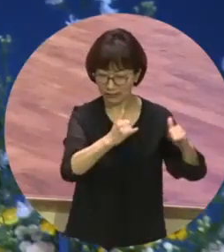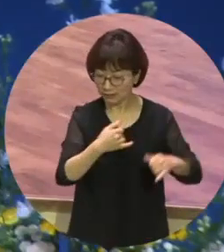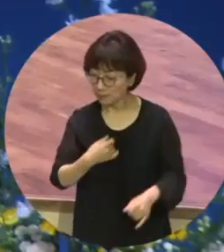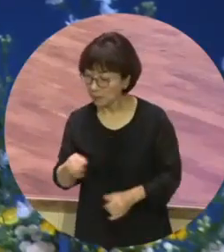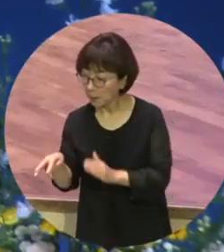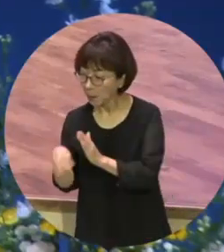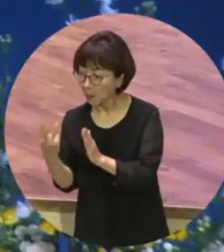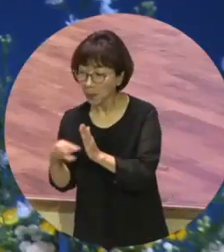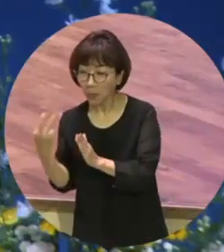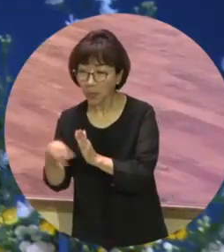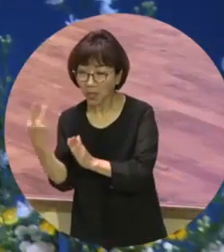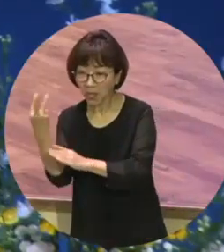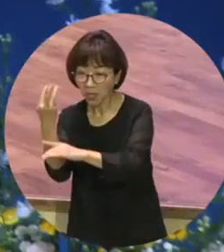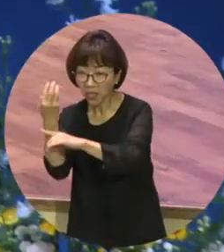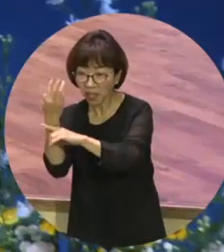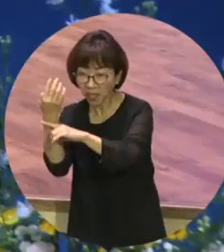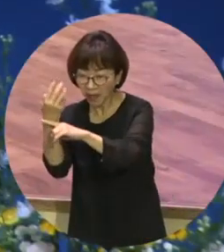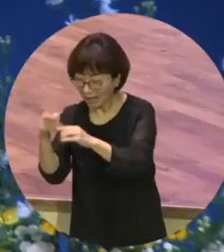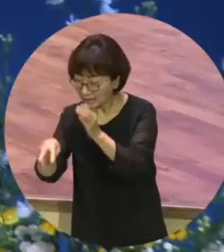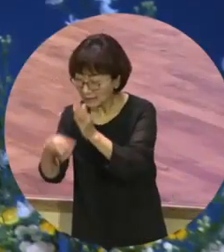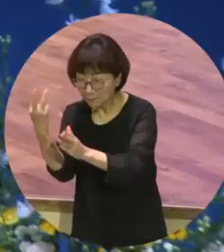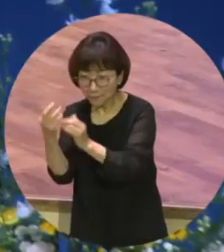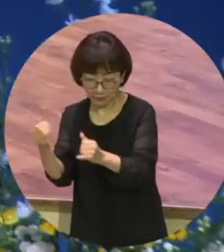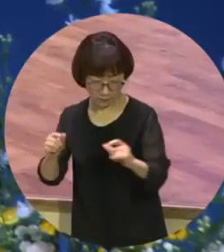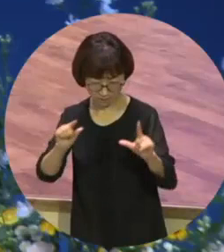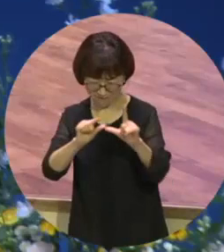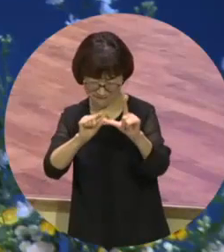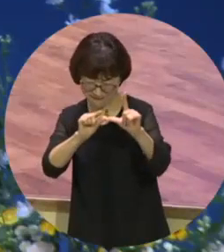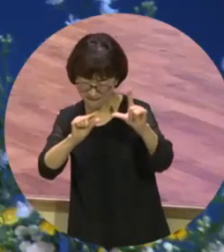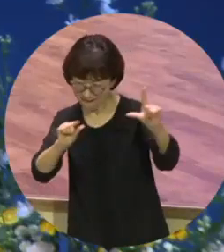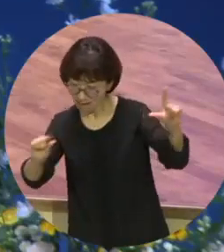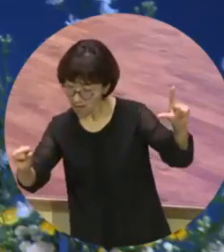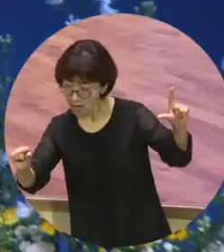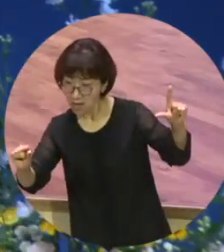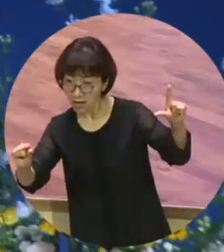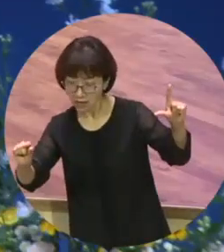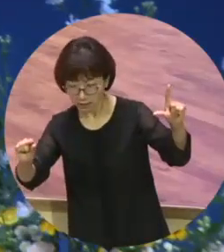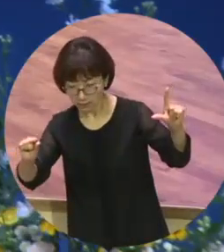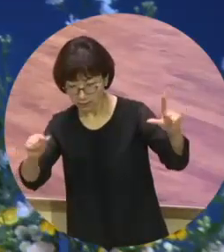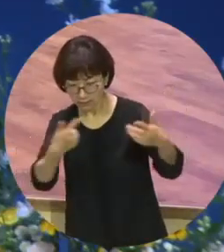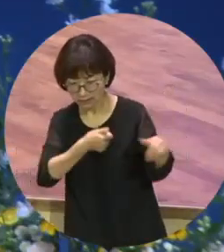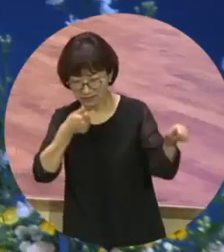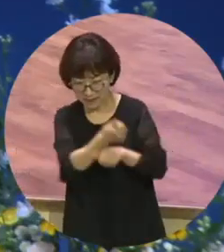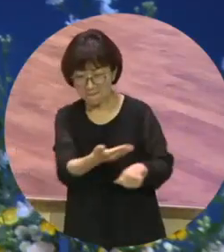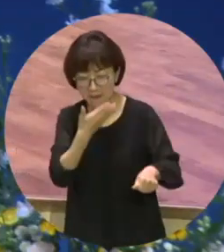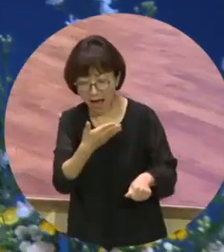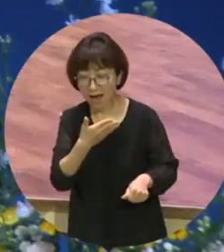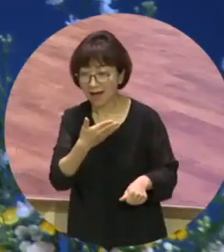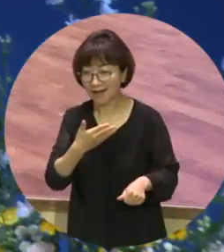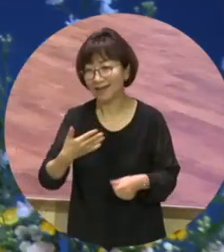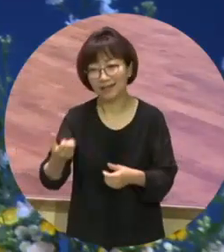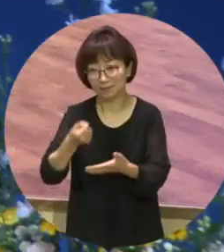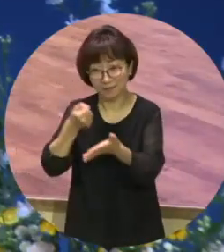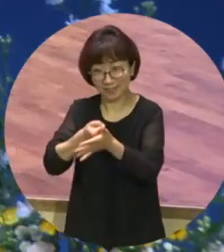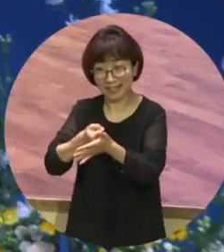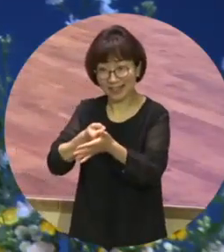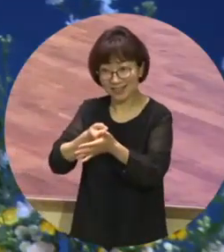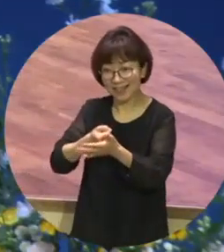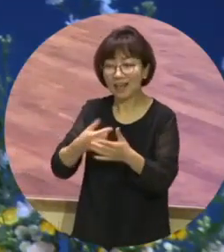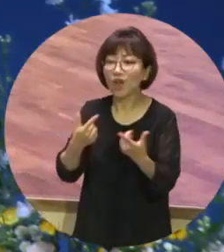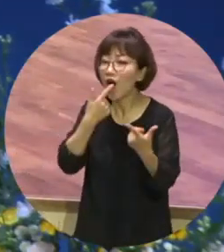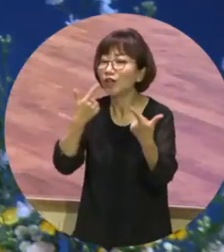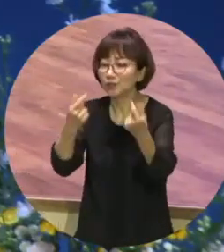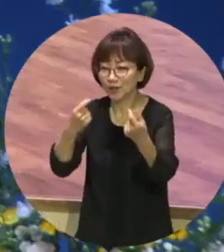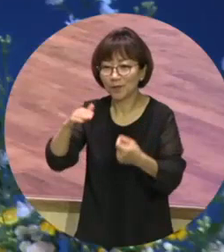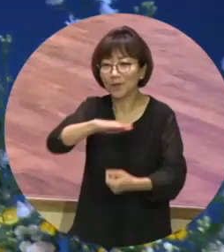이기는데 영적 성부를 걸었다고. 무슨 육신적인 그런 계산이 아니라 여러분이 하나님 앞에 영적 성부사가 한번